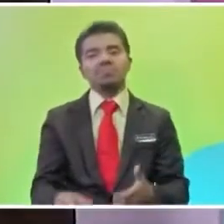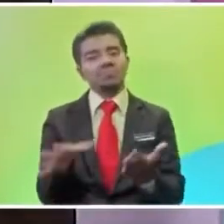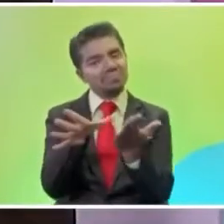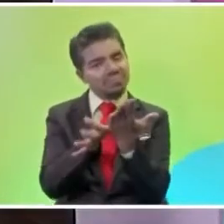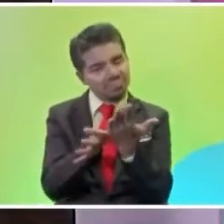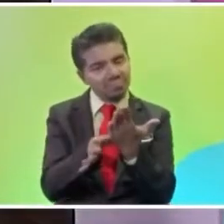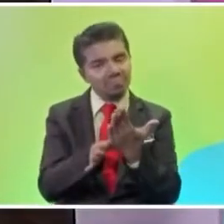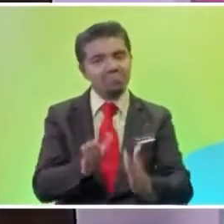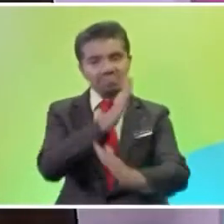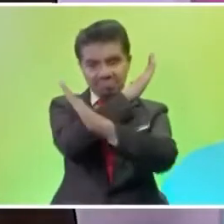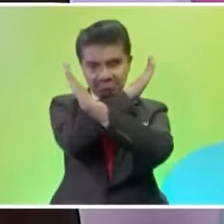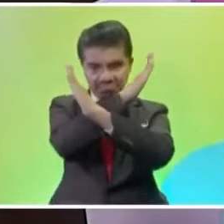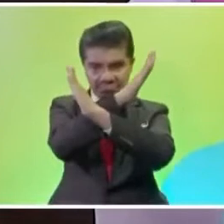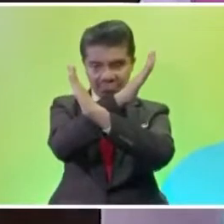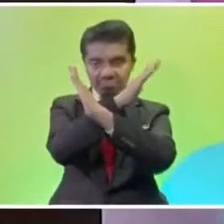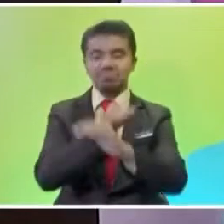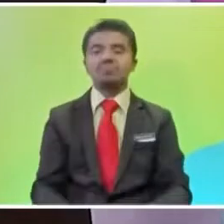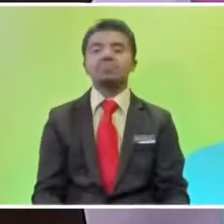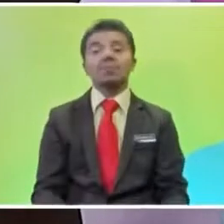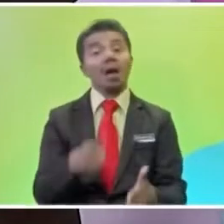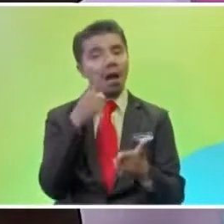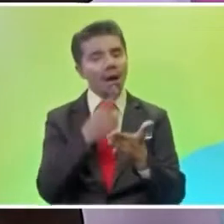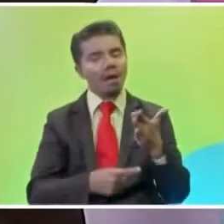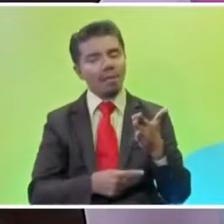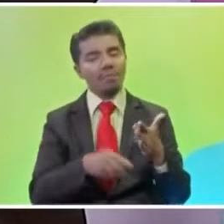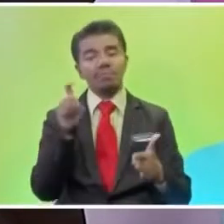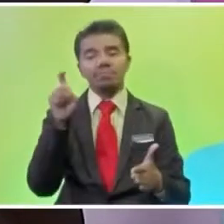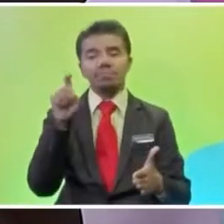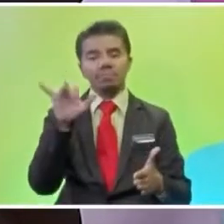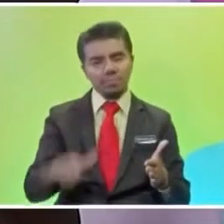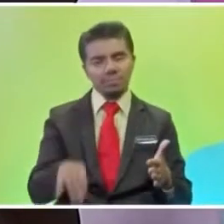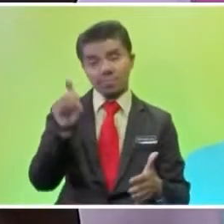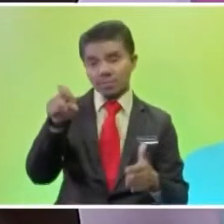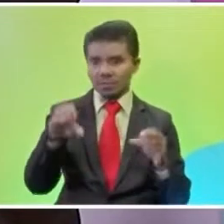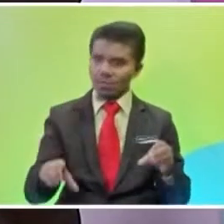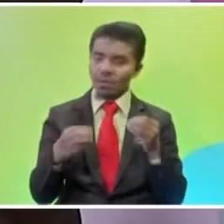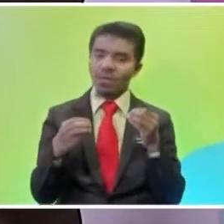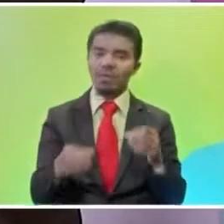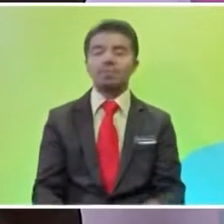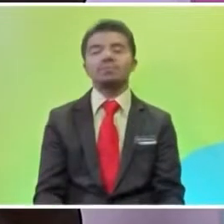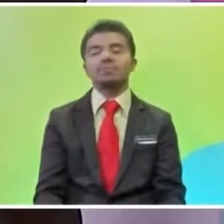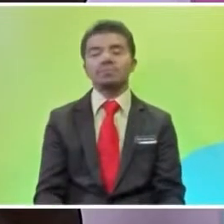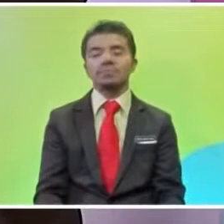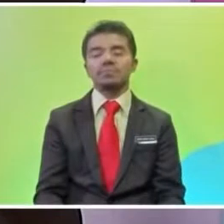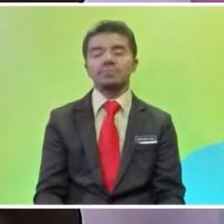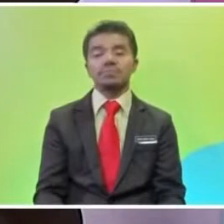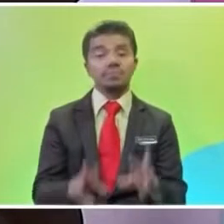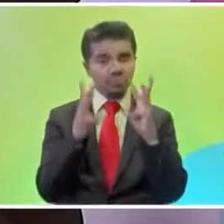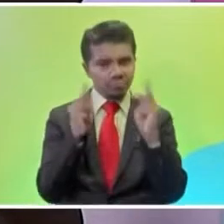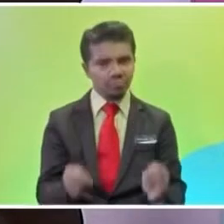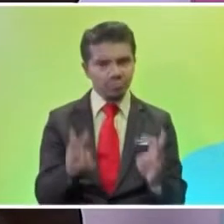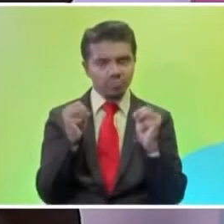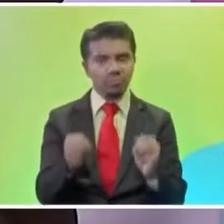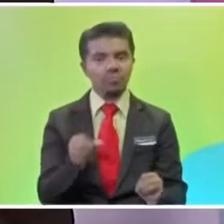bila mempraktekkan tidak apa yang perlu dibuat apa yang perlu ditunjukkan dan secara langsung dia memberikan respon yang terus